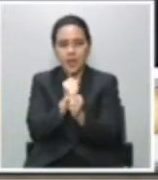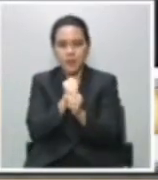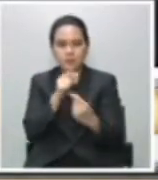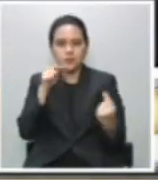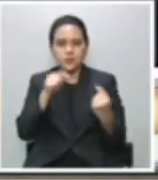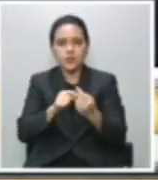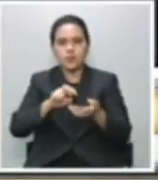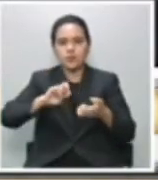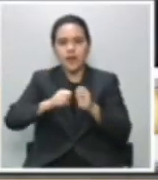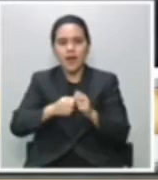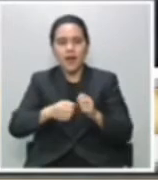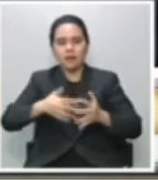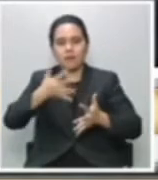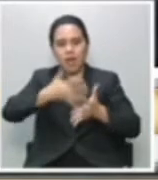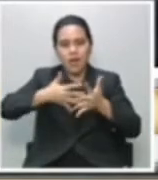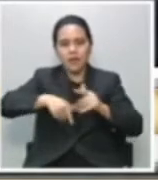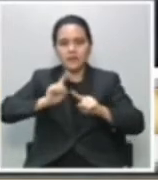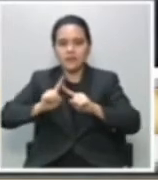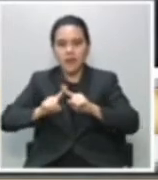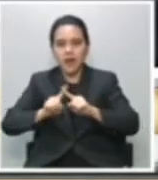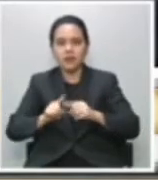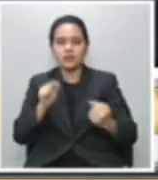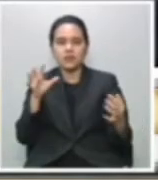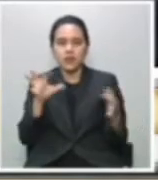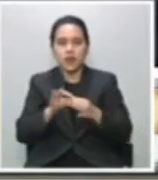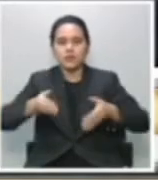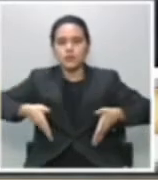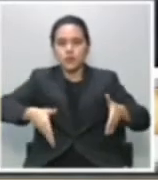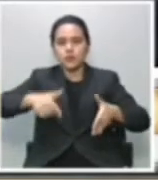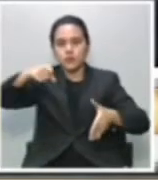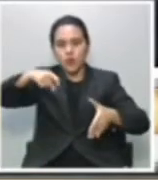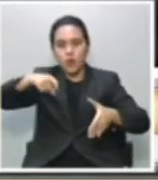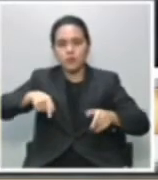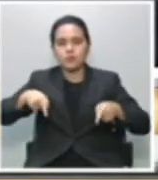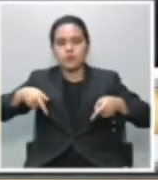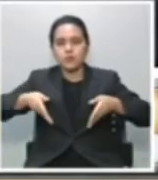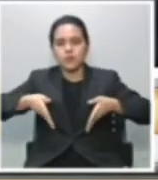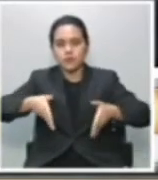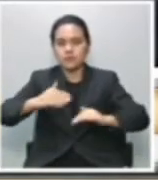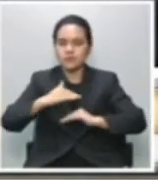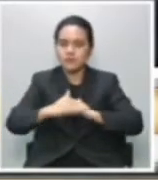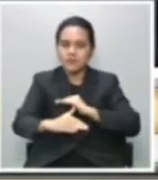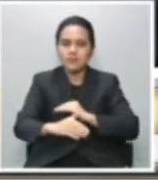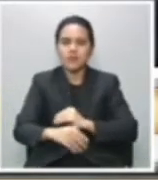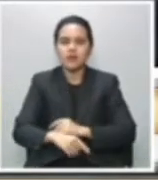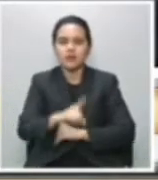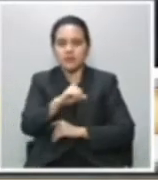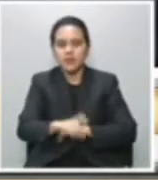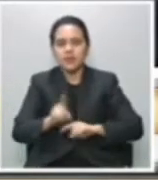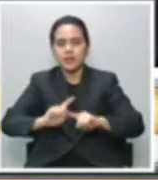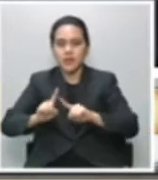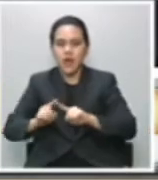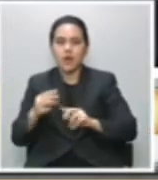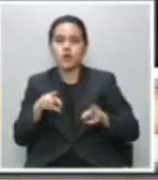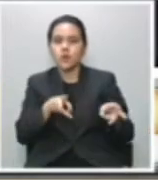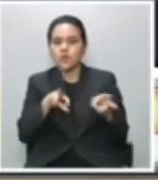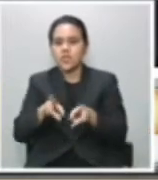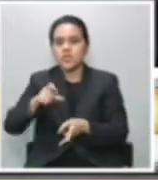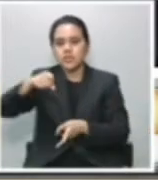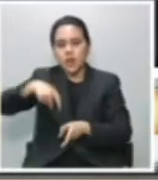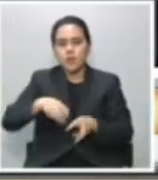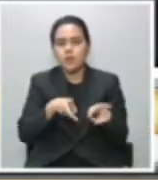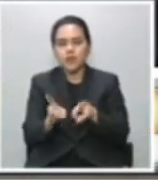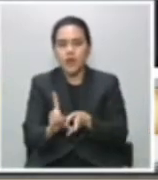หาความเดือดร้อนเรื่องการซ่อมแซมถนนที่มีความชำรุดสุดโทรมอย่างไรขอทราบราย